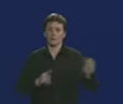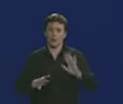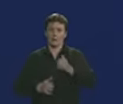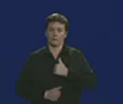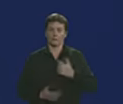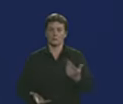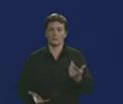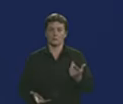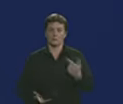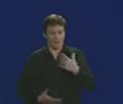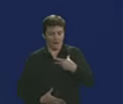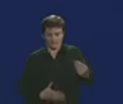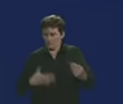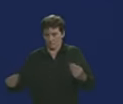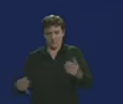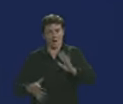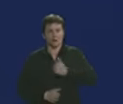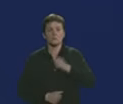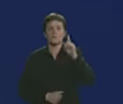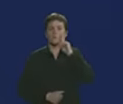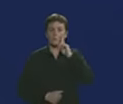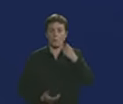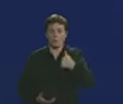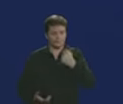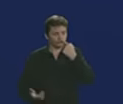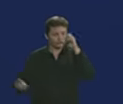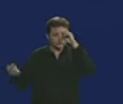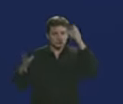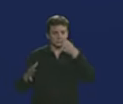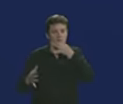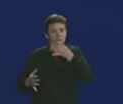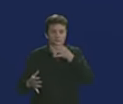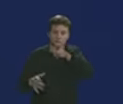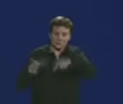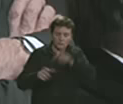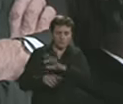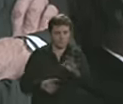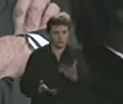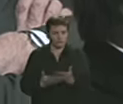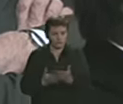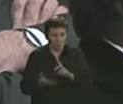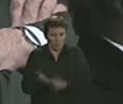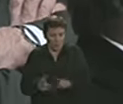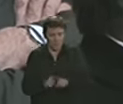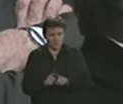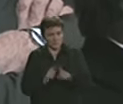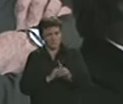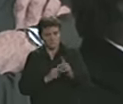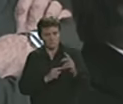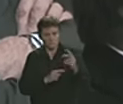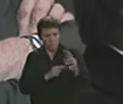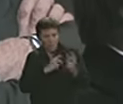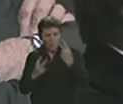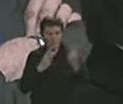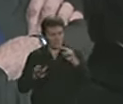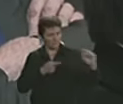j'ai accepté ces invitations, c'est parce que je me disais que les Français ont le droit à cette confrontation, que les Français ont le